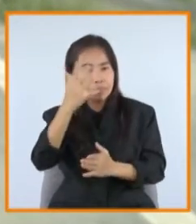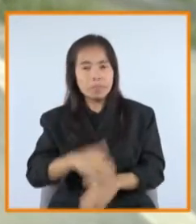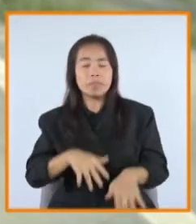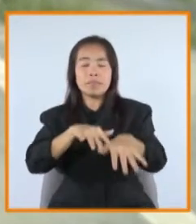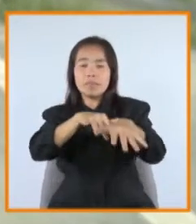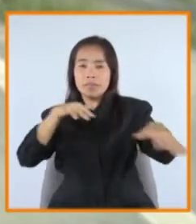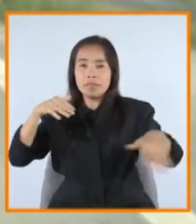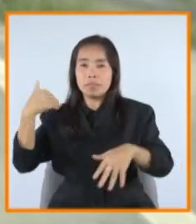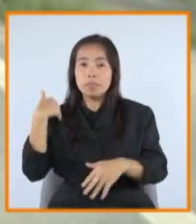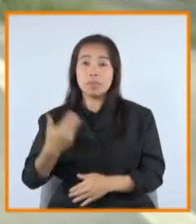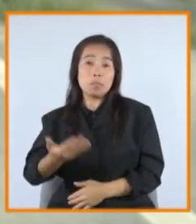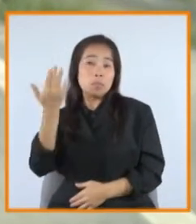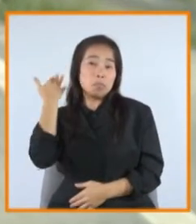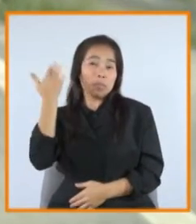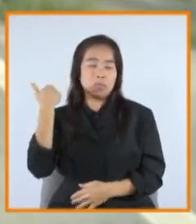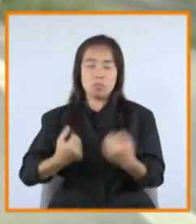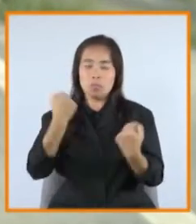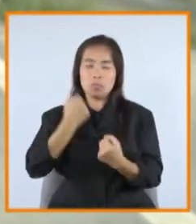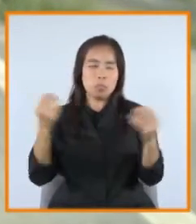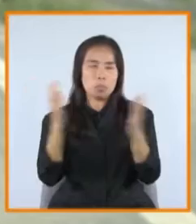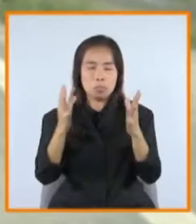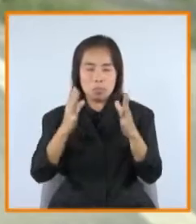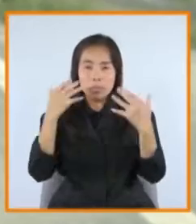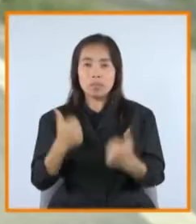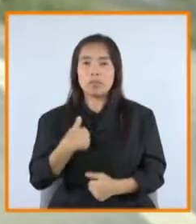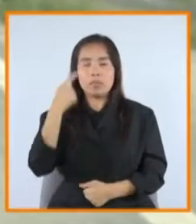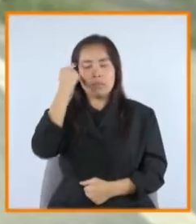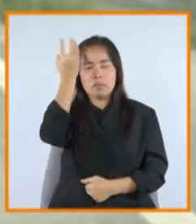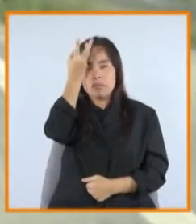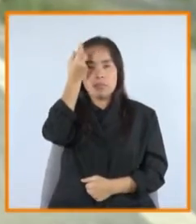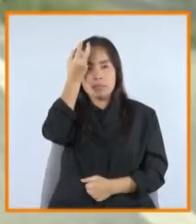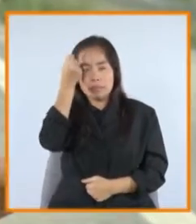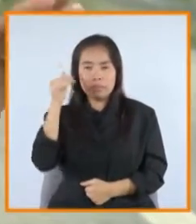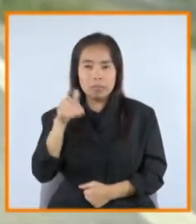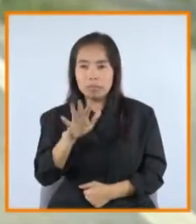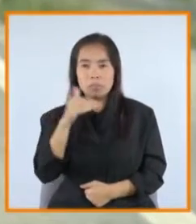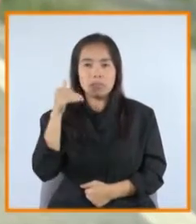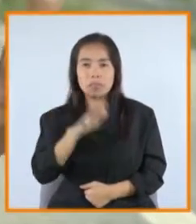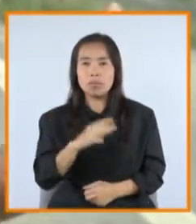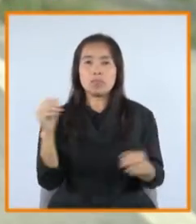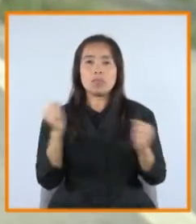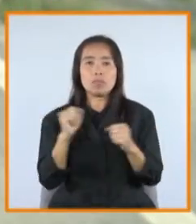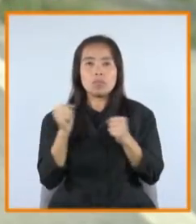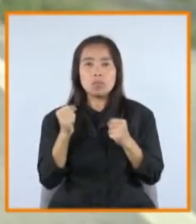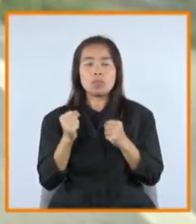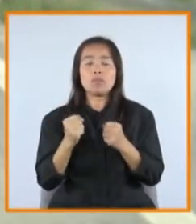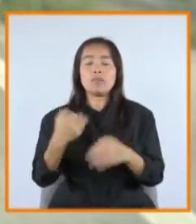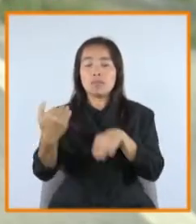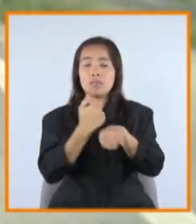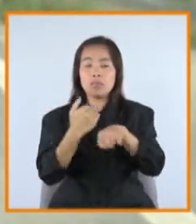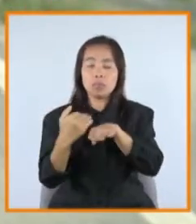จากบ้านเมื่อก่อนนี้รถมากันเยอะนี่ก็ไม่กล้าเข้ามากลัวจะถนนจะพังลงไป